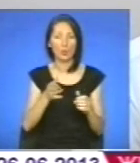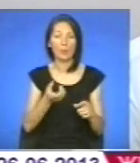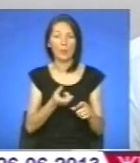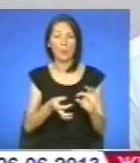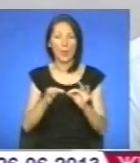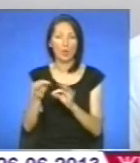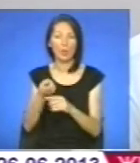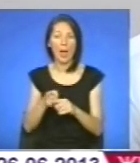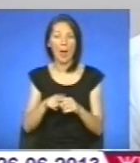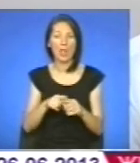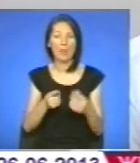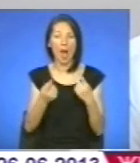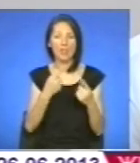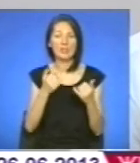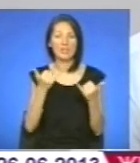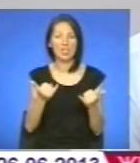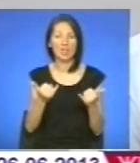этом говорить. Но сейчас